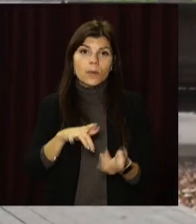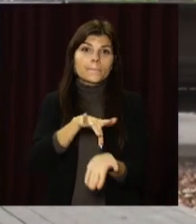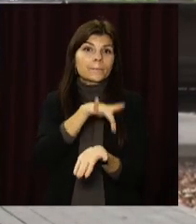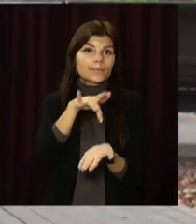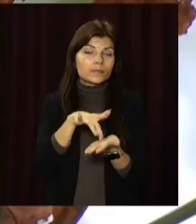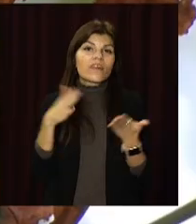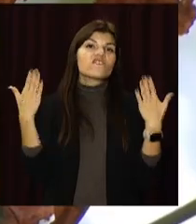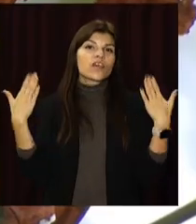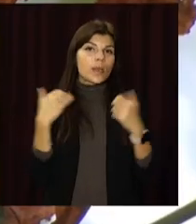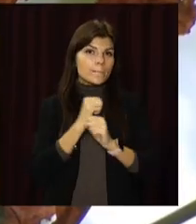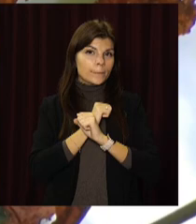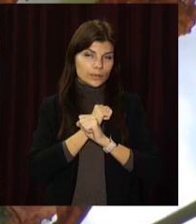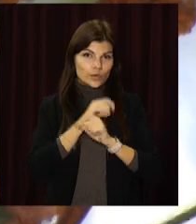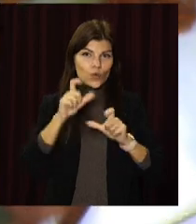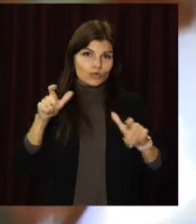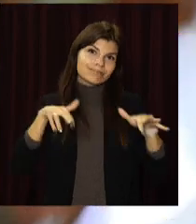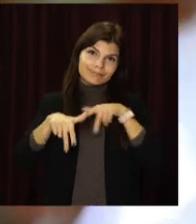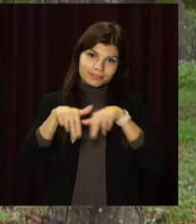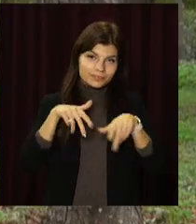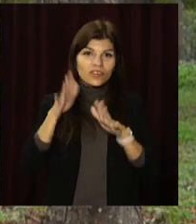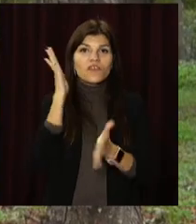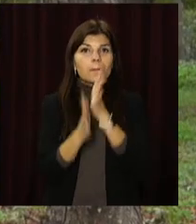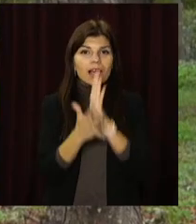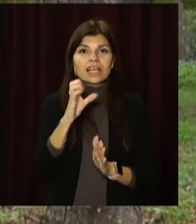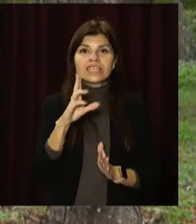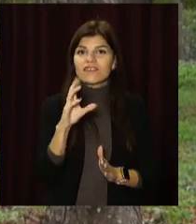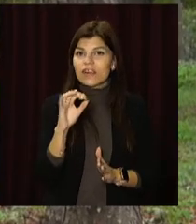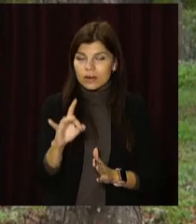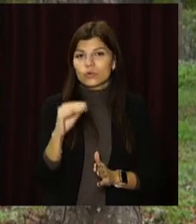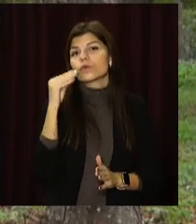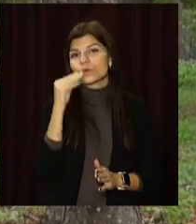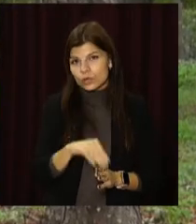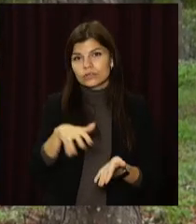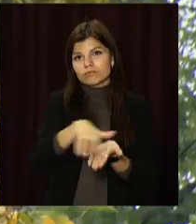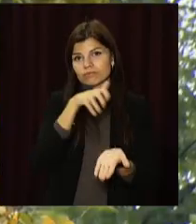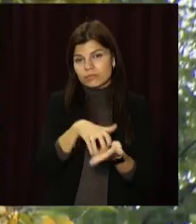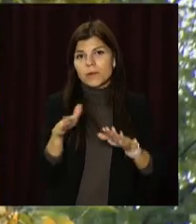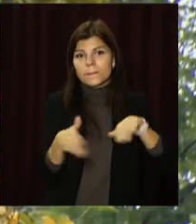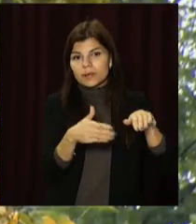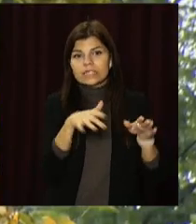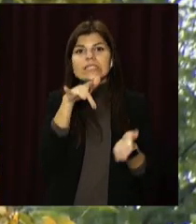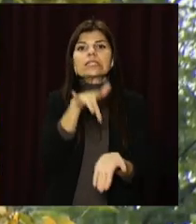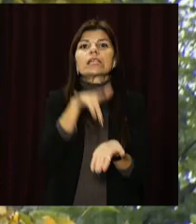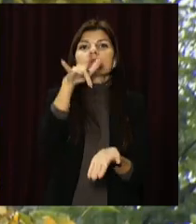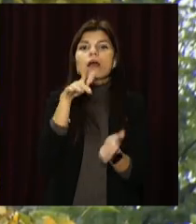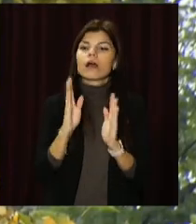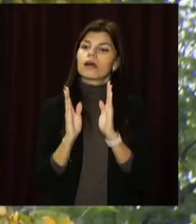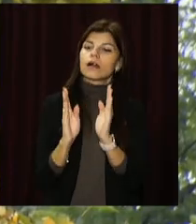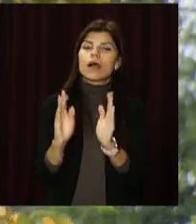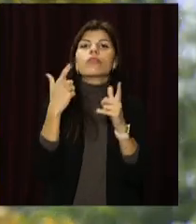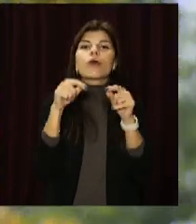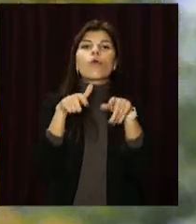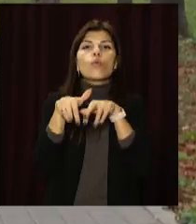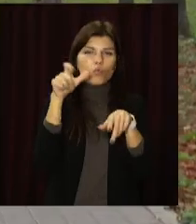місце відпочинку мешканців, то в парках та скверах варто прибирати тільки там центральні якісь проходи, де